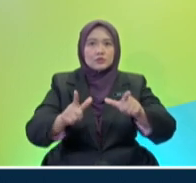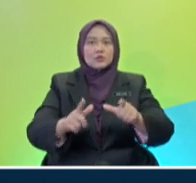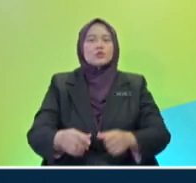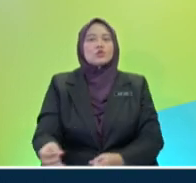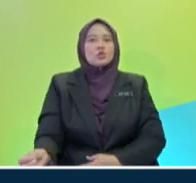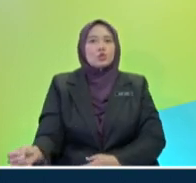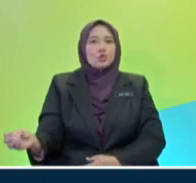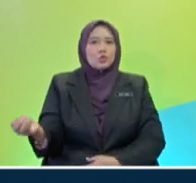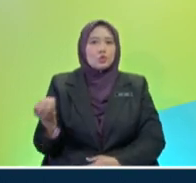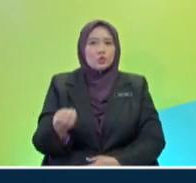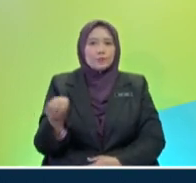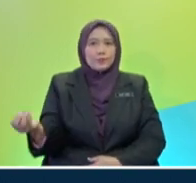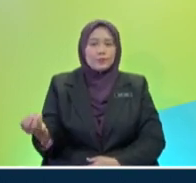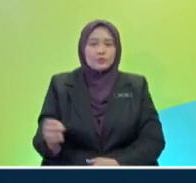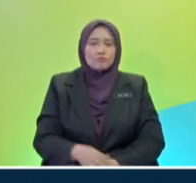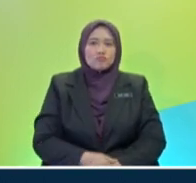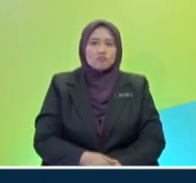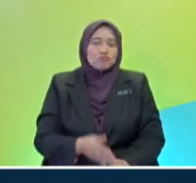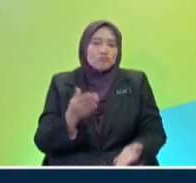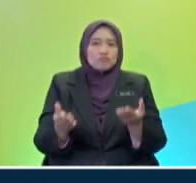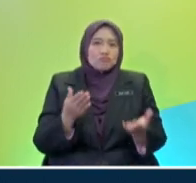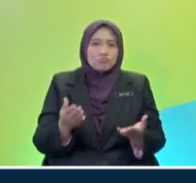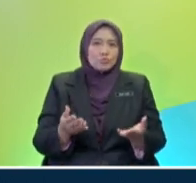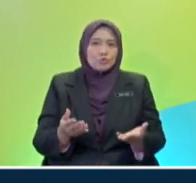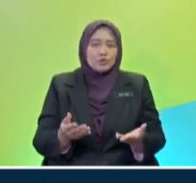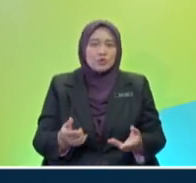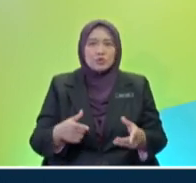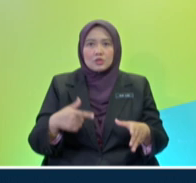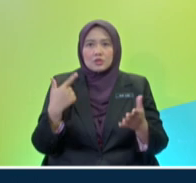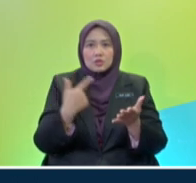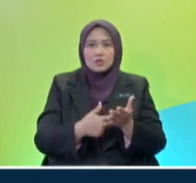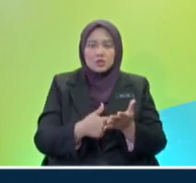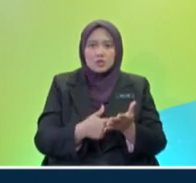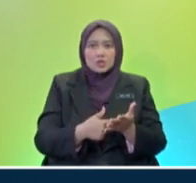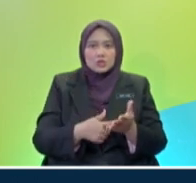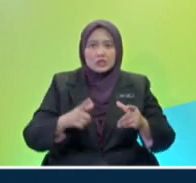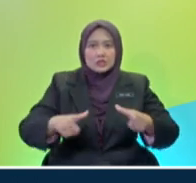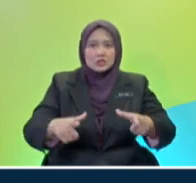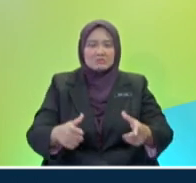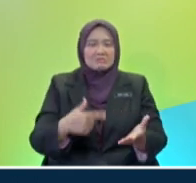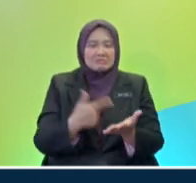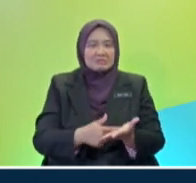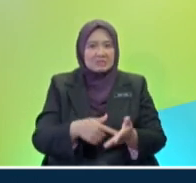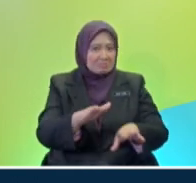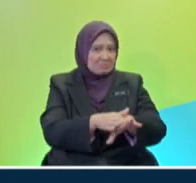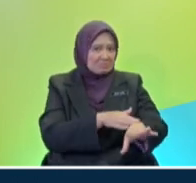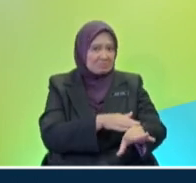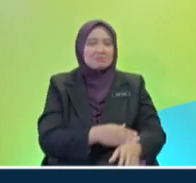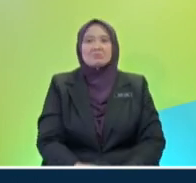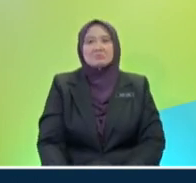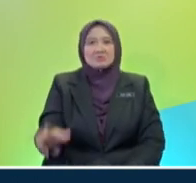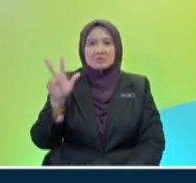ada semakin laju atau semakin perlahan Oke kesan daya yang ketiga